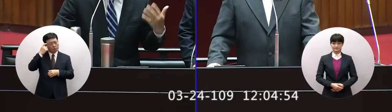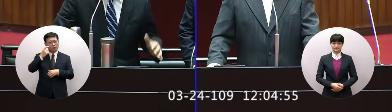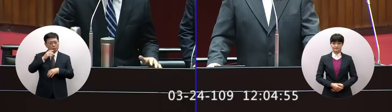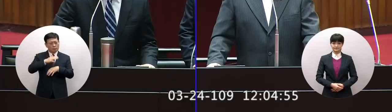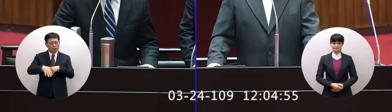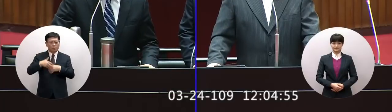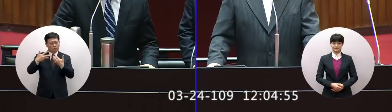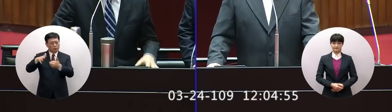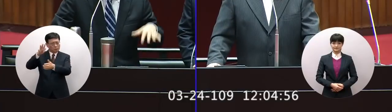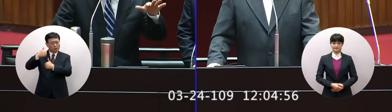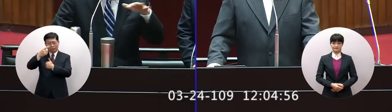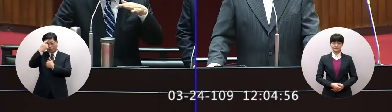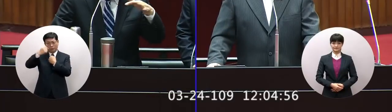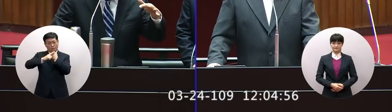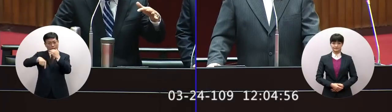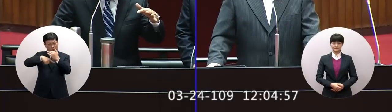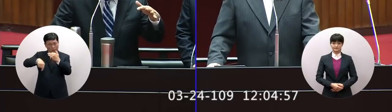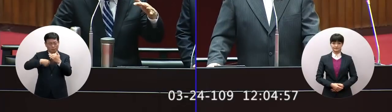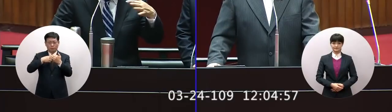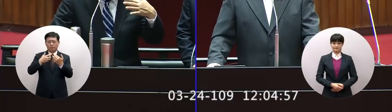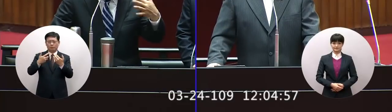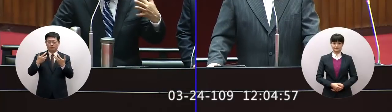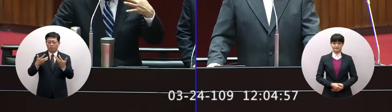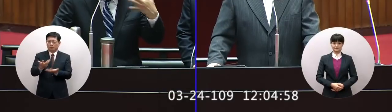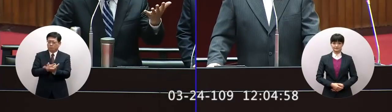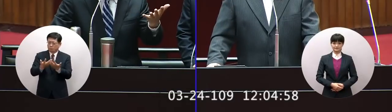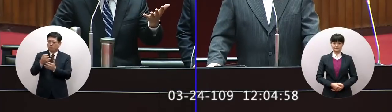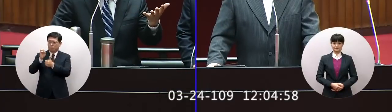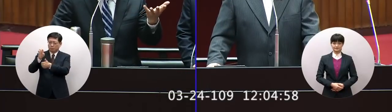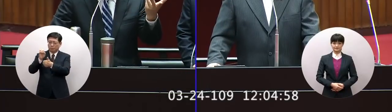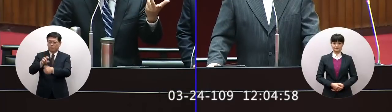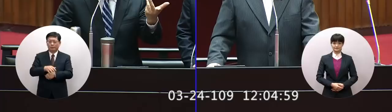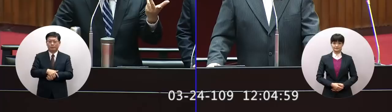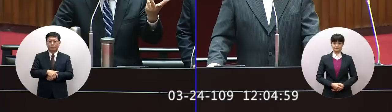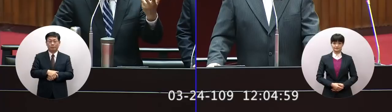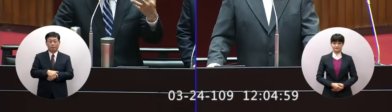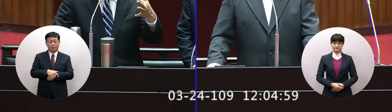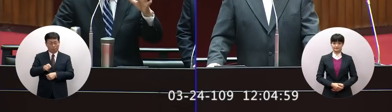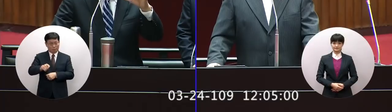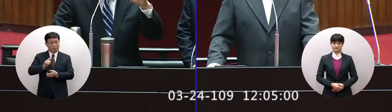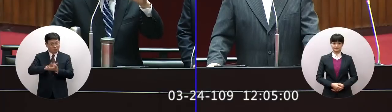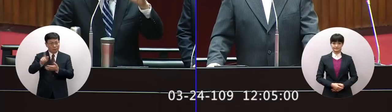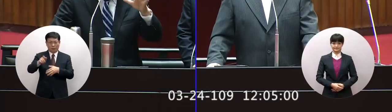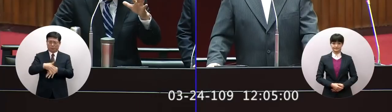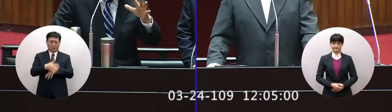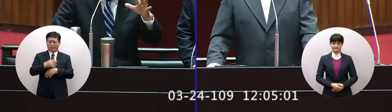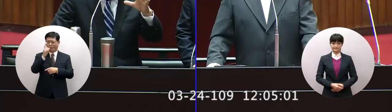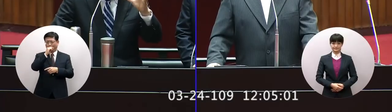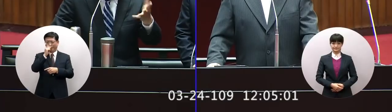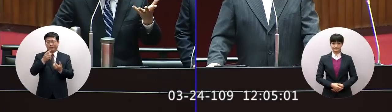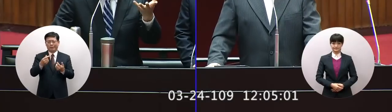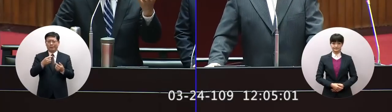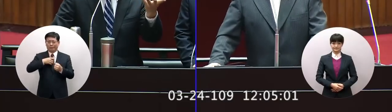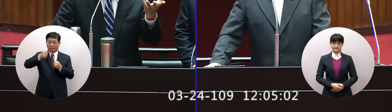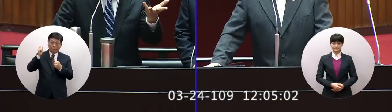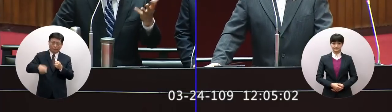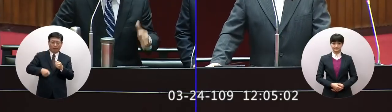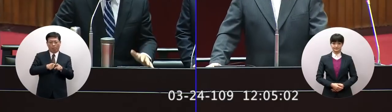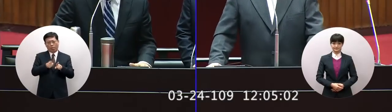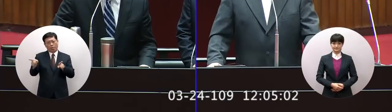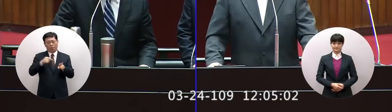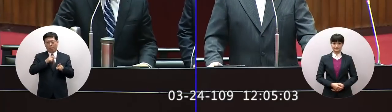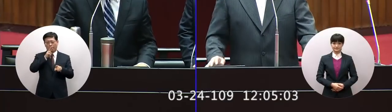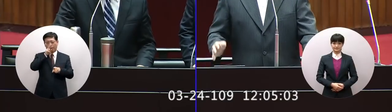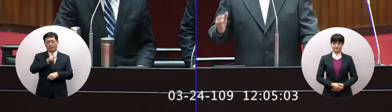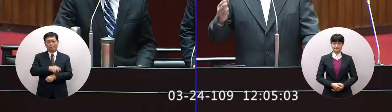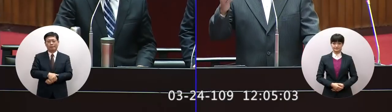也多跟司法院来接让他了解，这样才不对，才不会审判脱离了